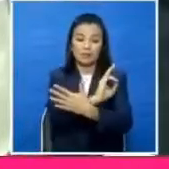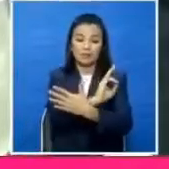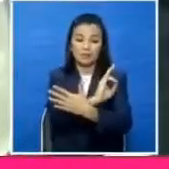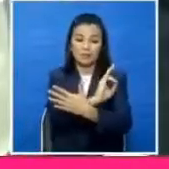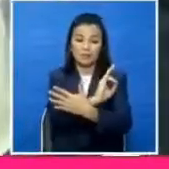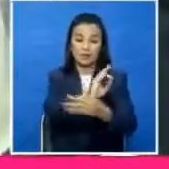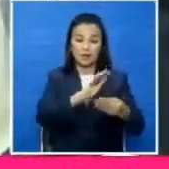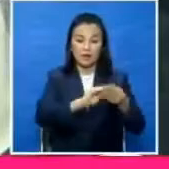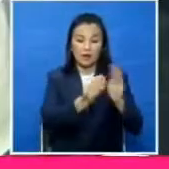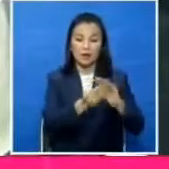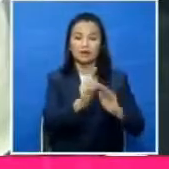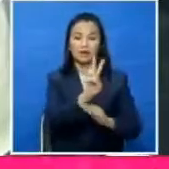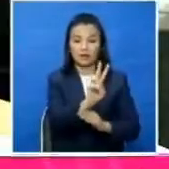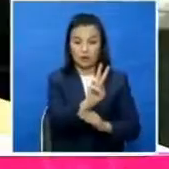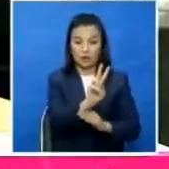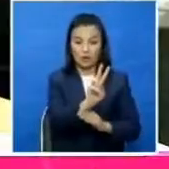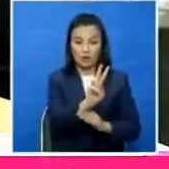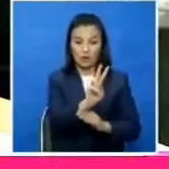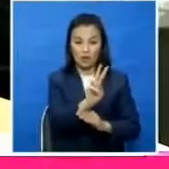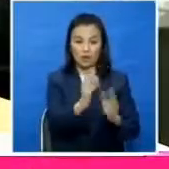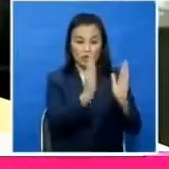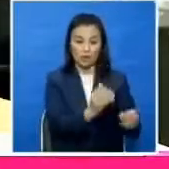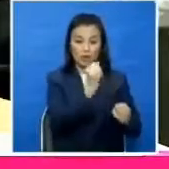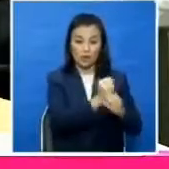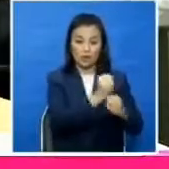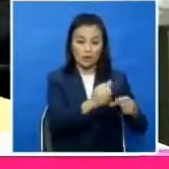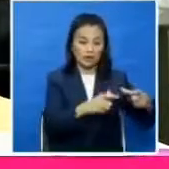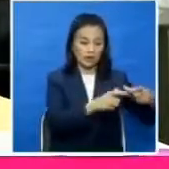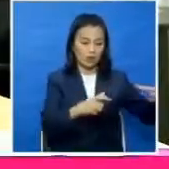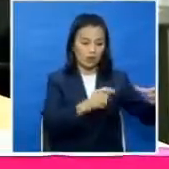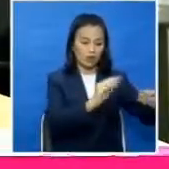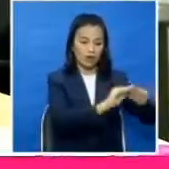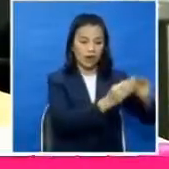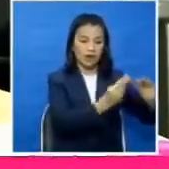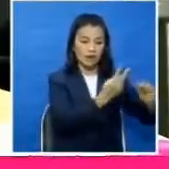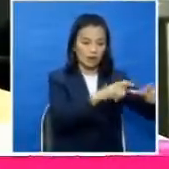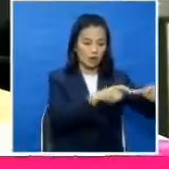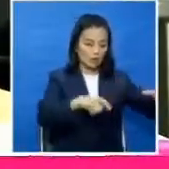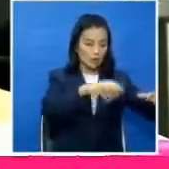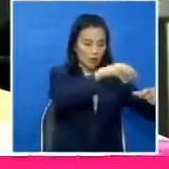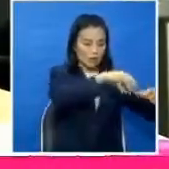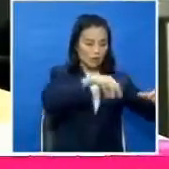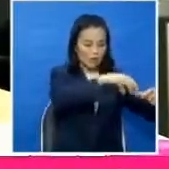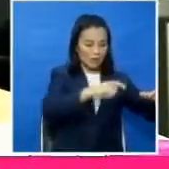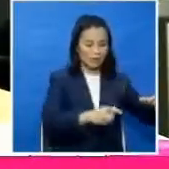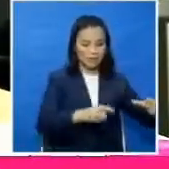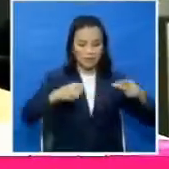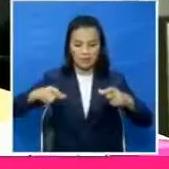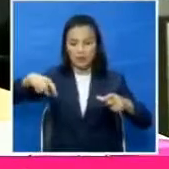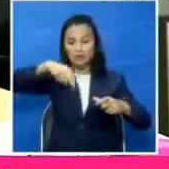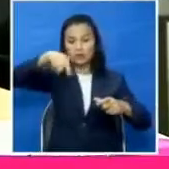หมายเลข2พนักงานนำกล่องลูกบอลหมายเลข2มาให้ประธานกรรมการตรวจสอบค่ะ